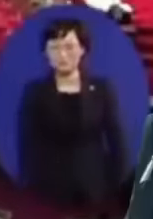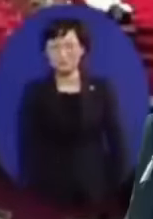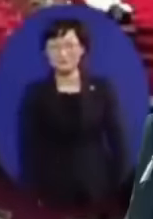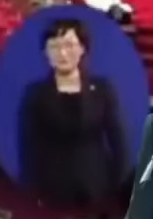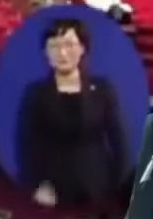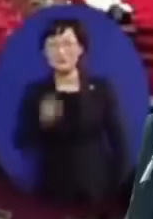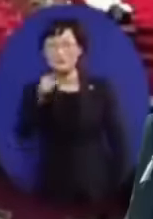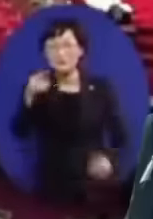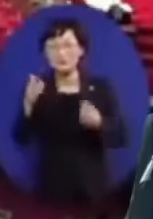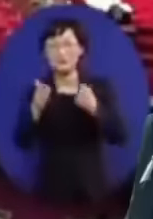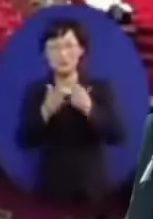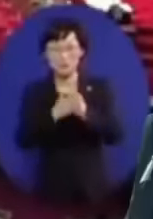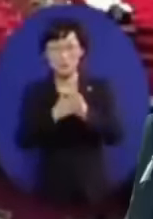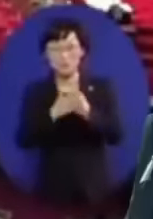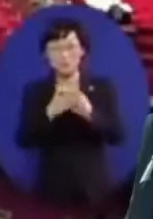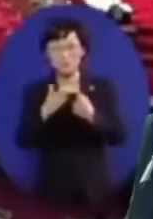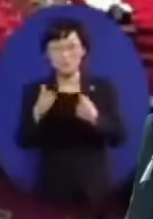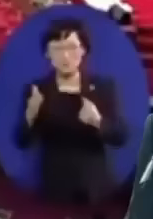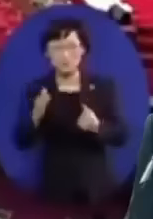그러므로